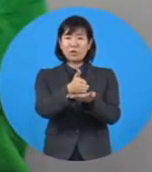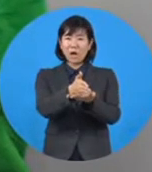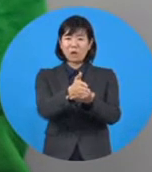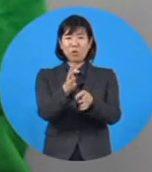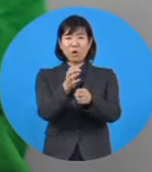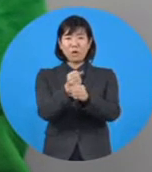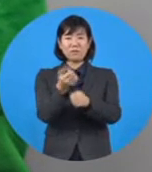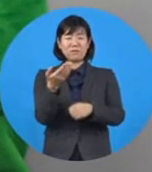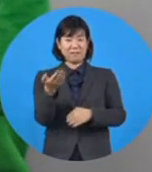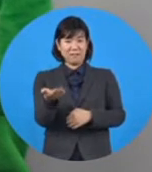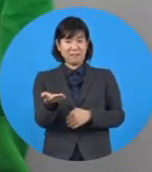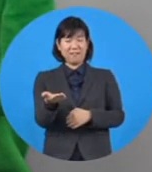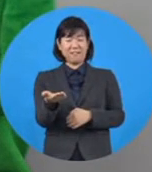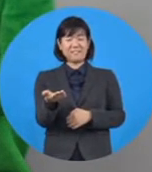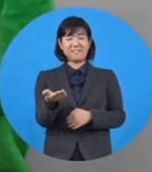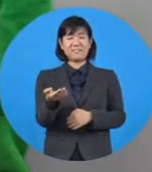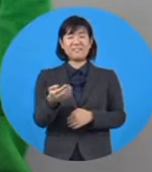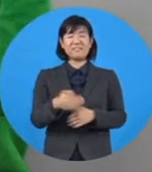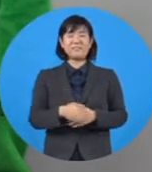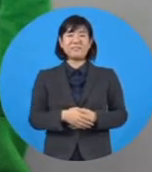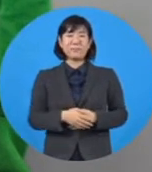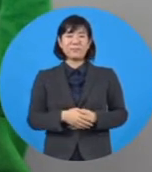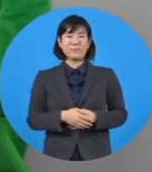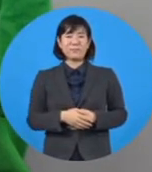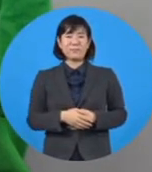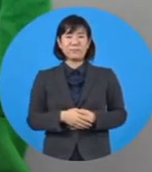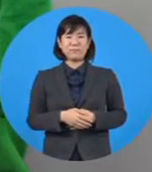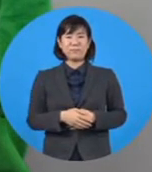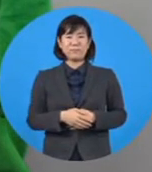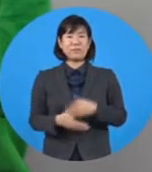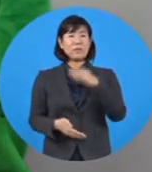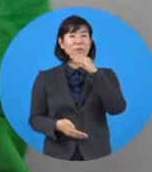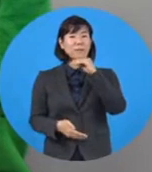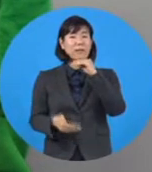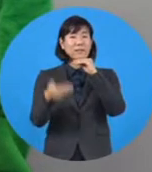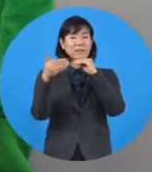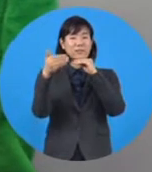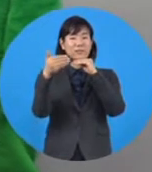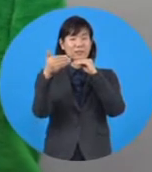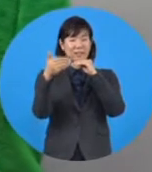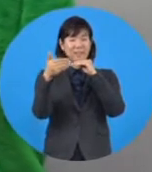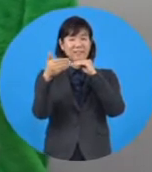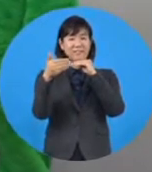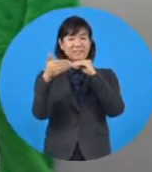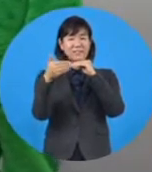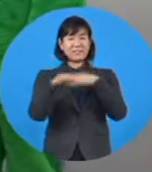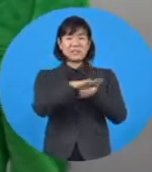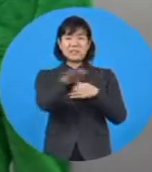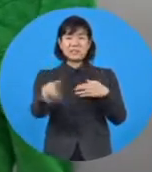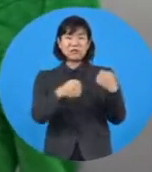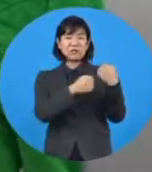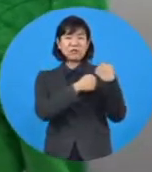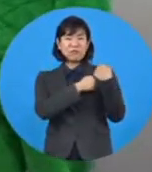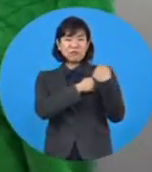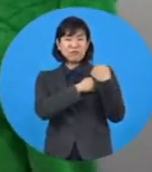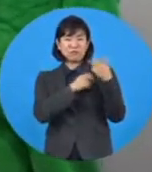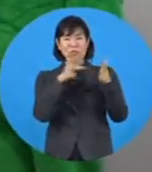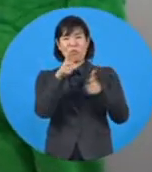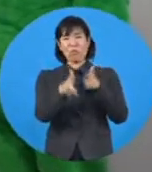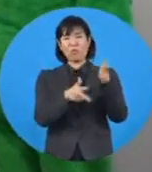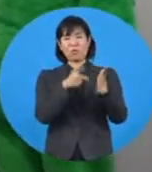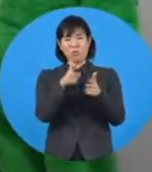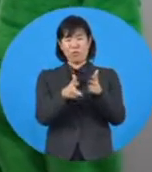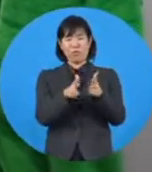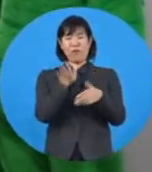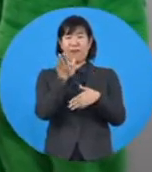から盛んに行われるようになったんでしょうか？ はい、明治9年にですね、陸軍の兵器工場で火薬の